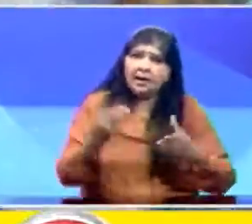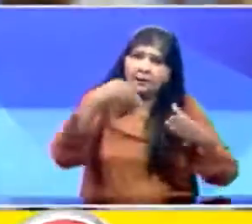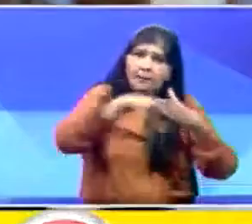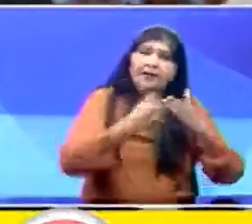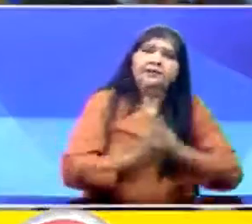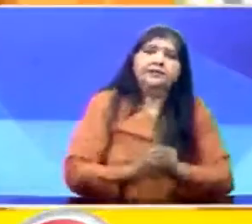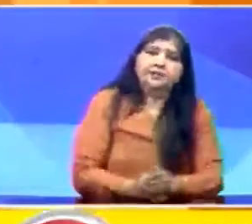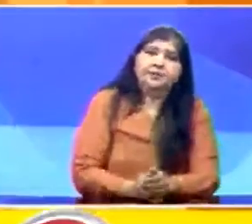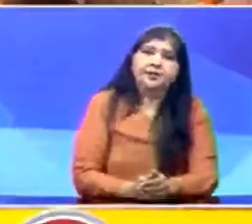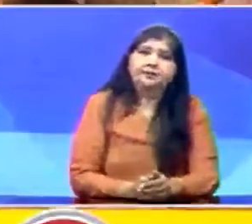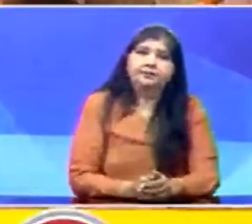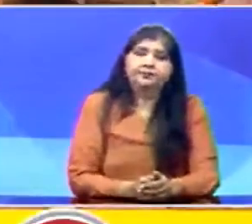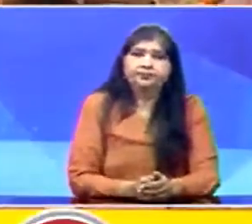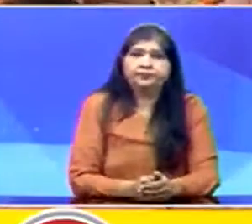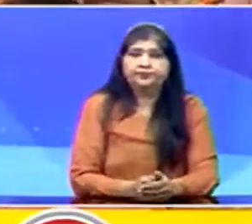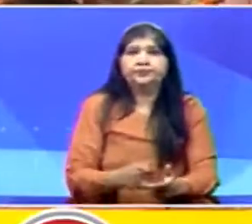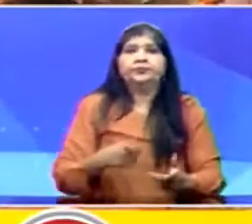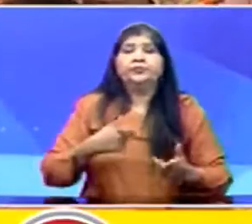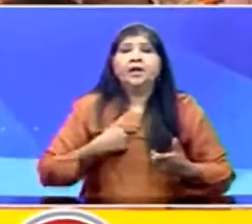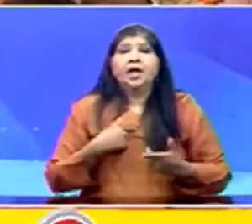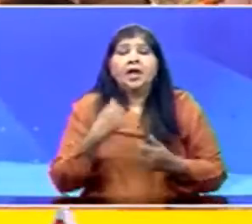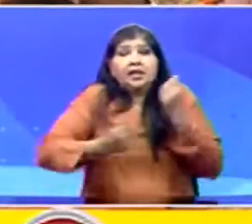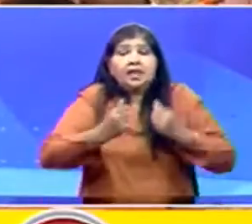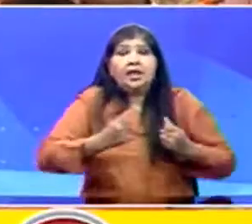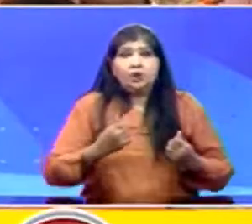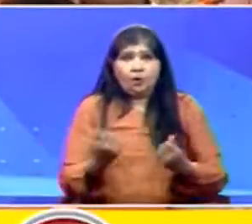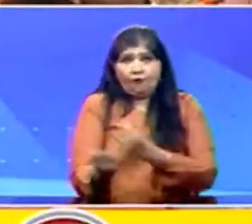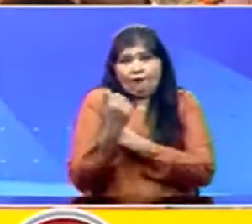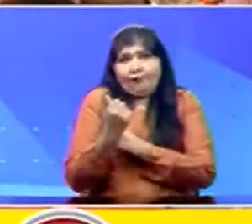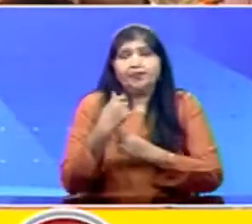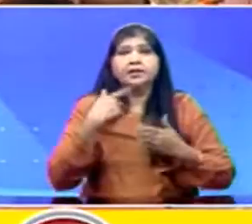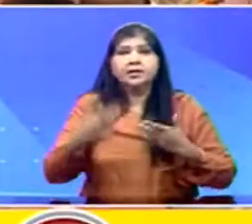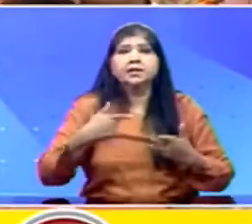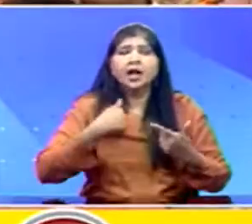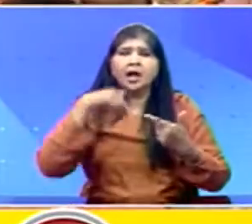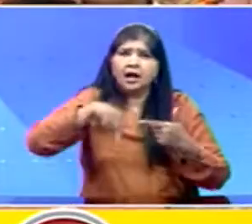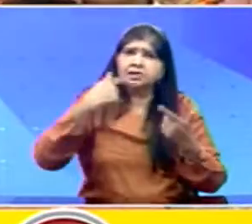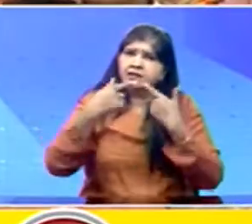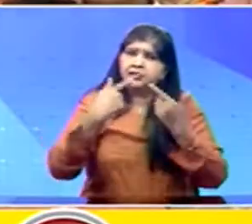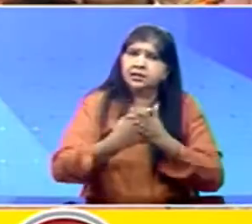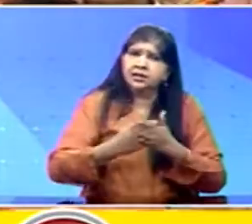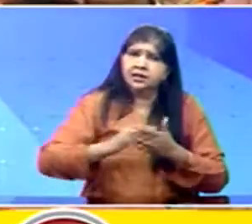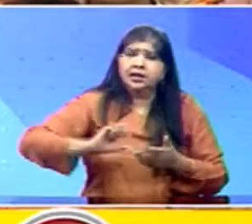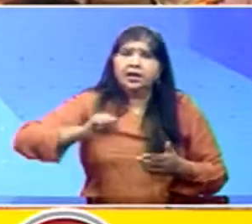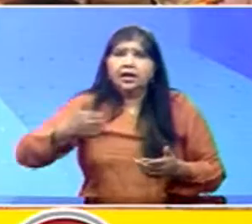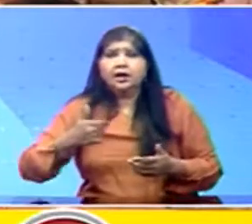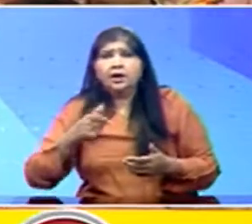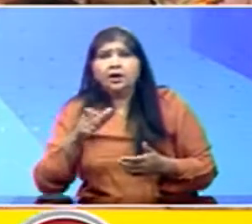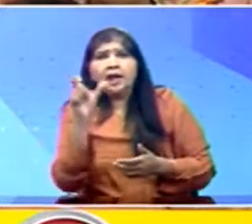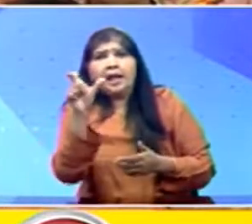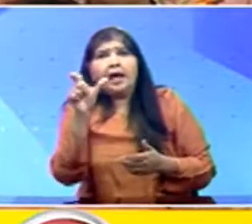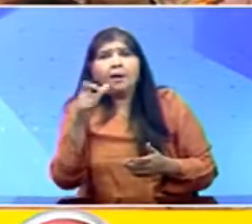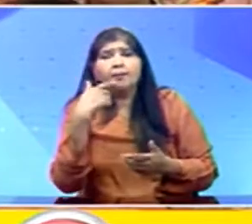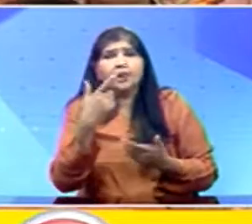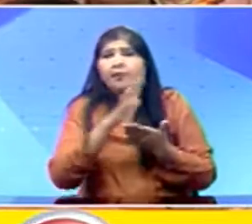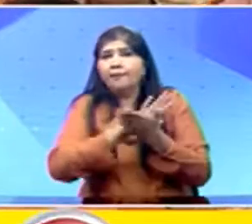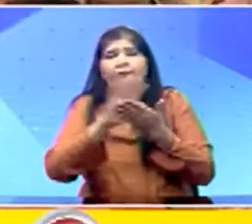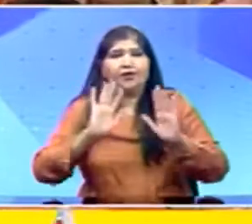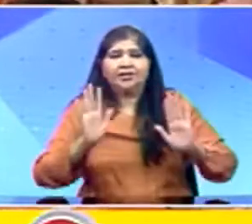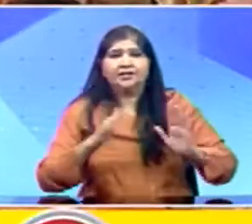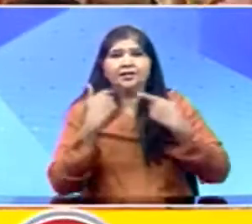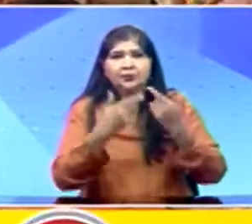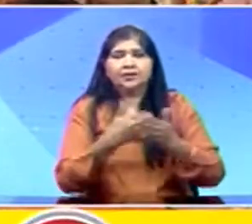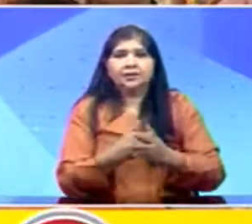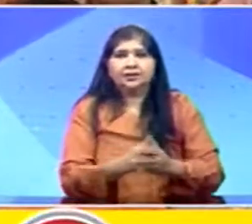हैं खेल और फिटनेस की हमारी आज की चर्चा एक और नाम के बिना पूरी नहीं हो